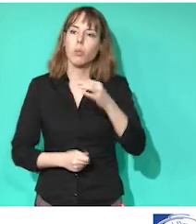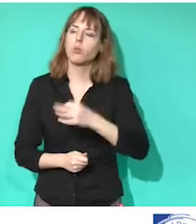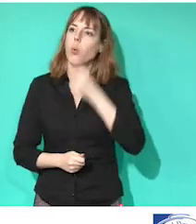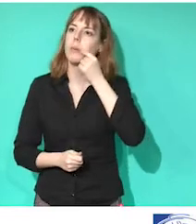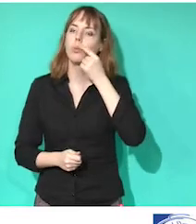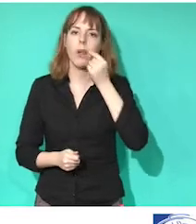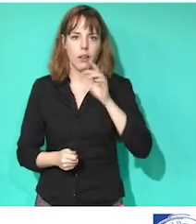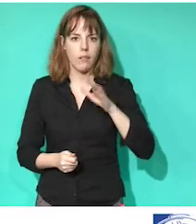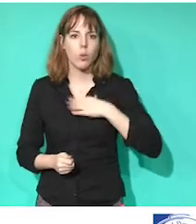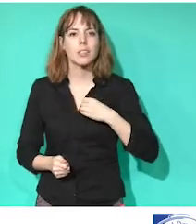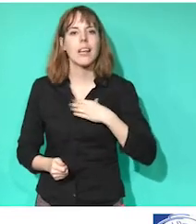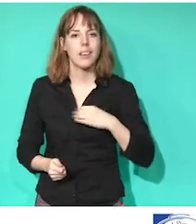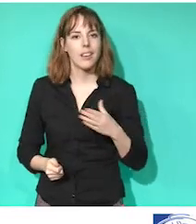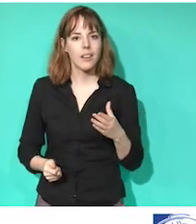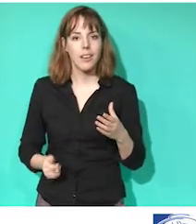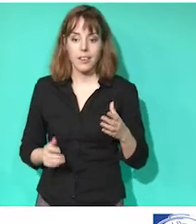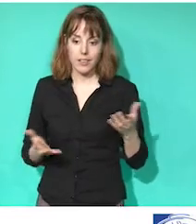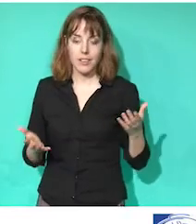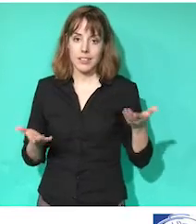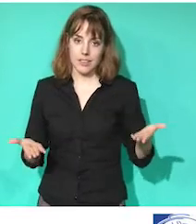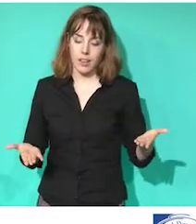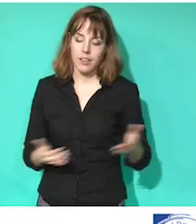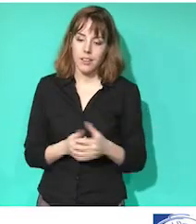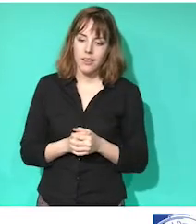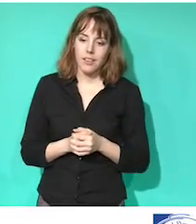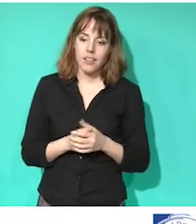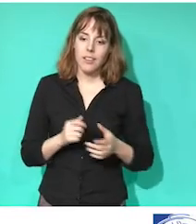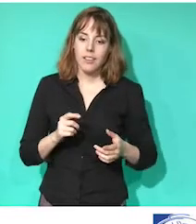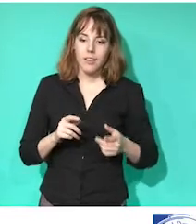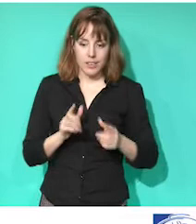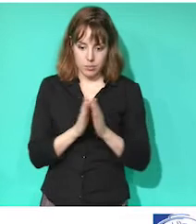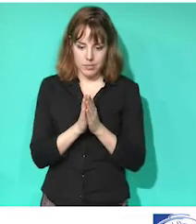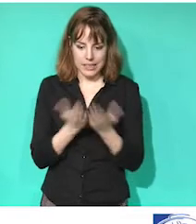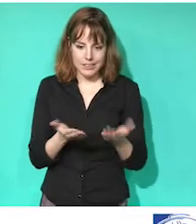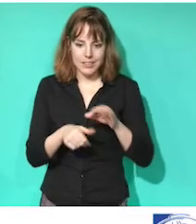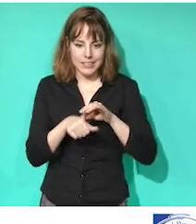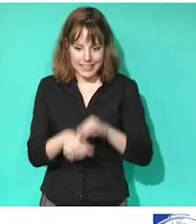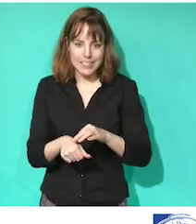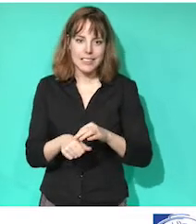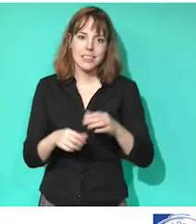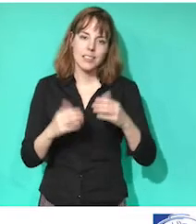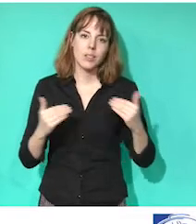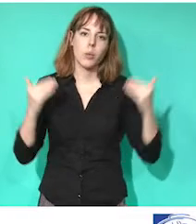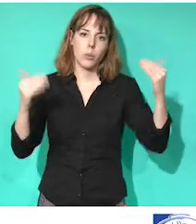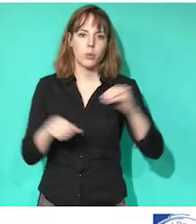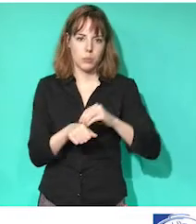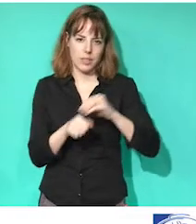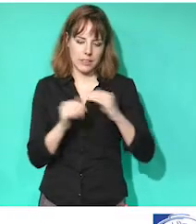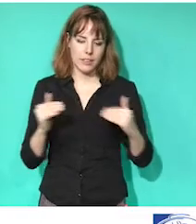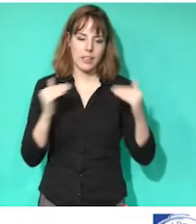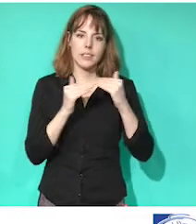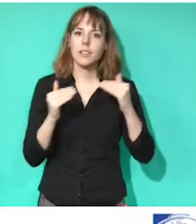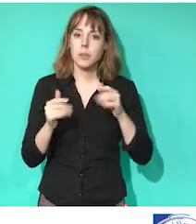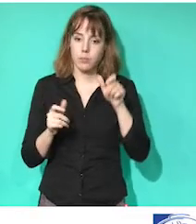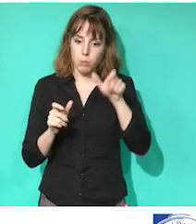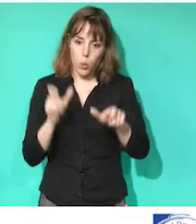Conseil économique et social sur l'application du guide du Haut Conseil à l'égalité sur la féminisation des